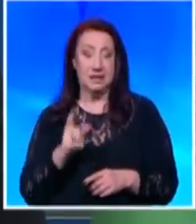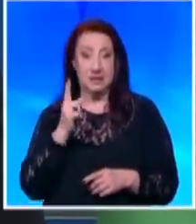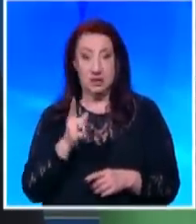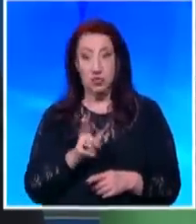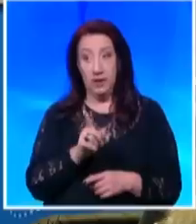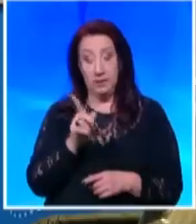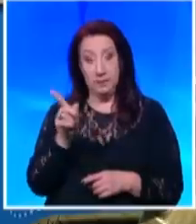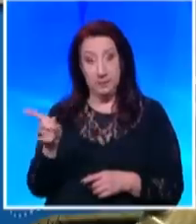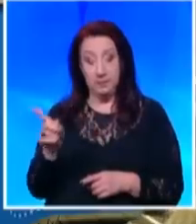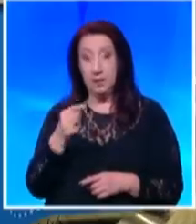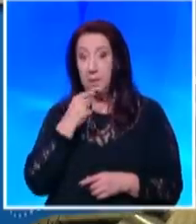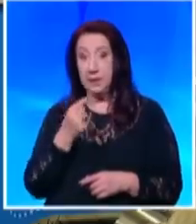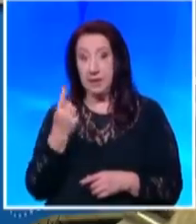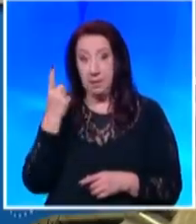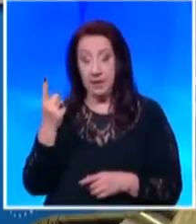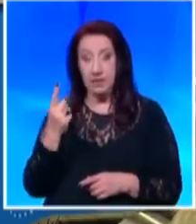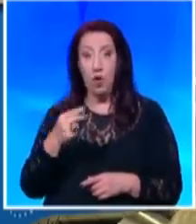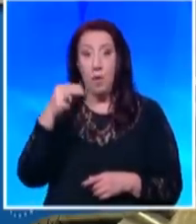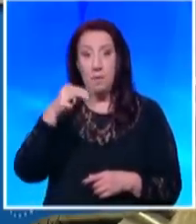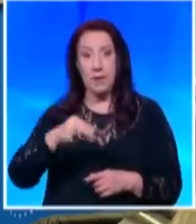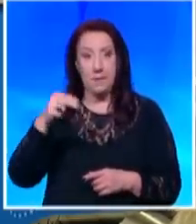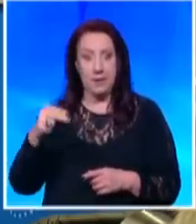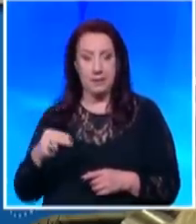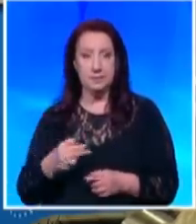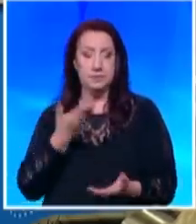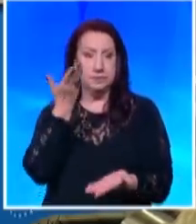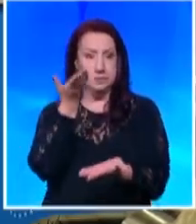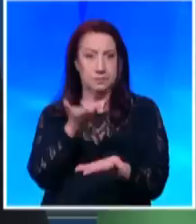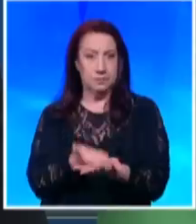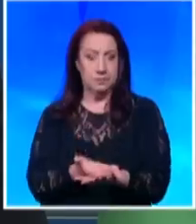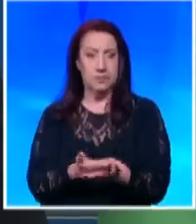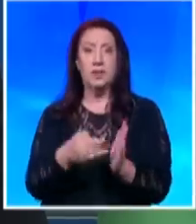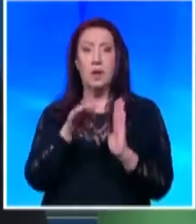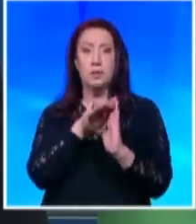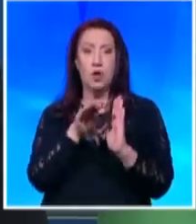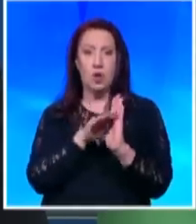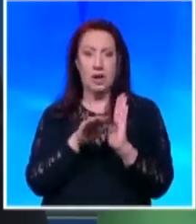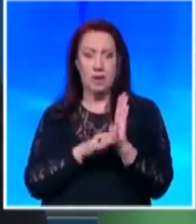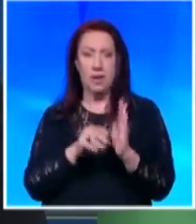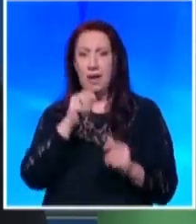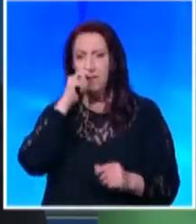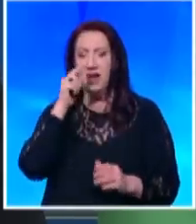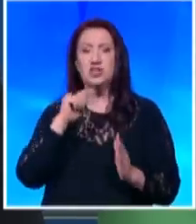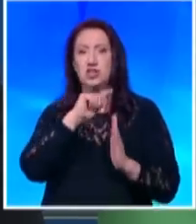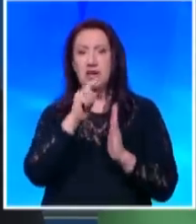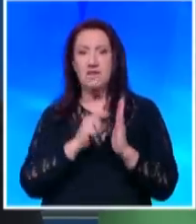към втората. Слагаме на масата програмата, слагаме на масата тези приоритети, слагаме